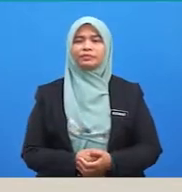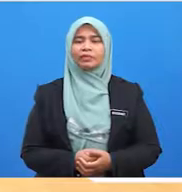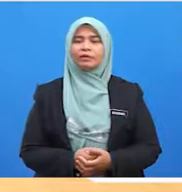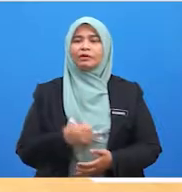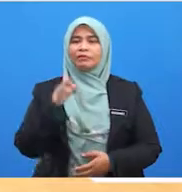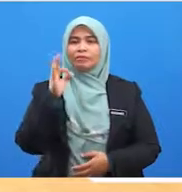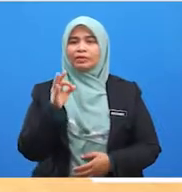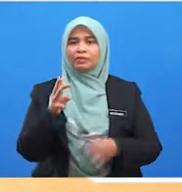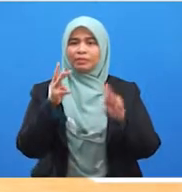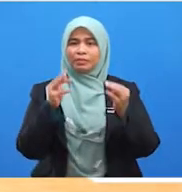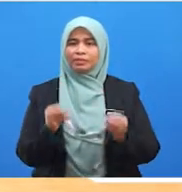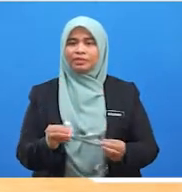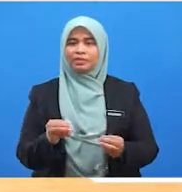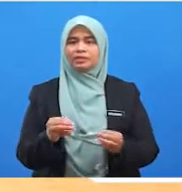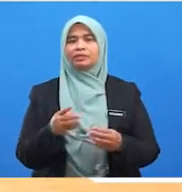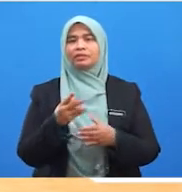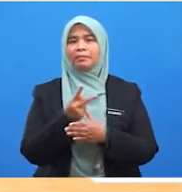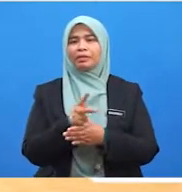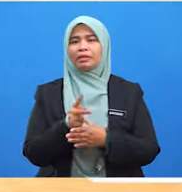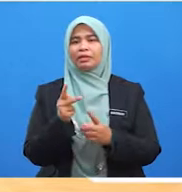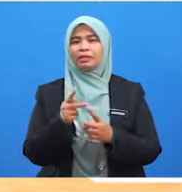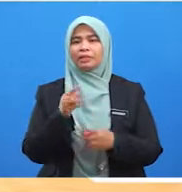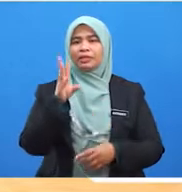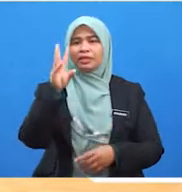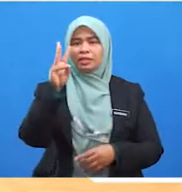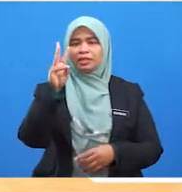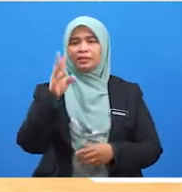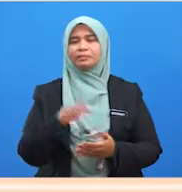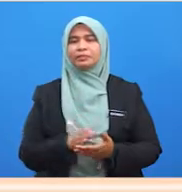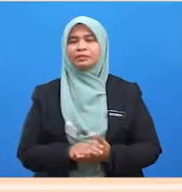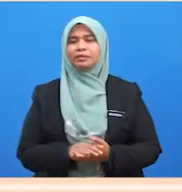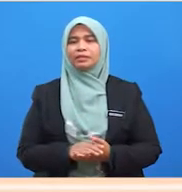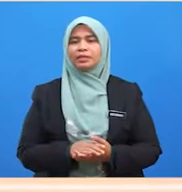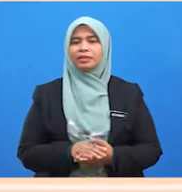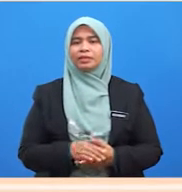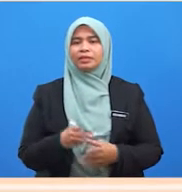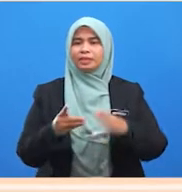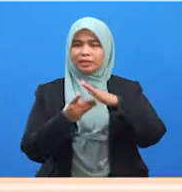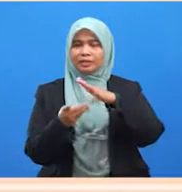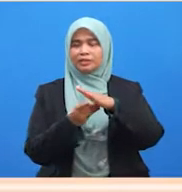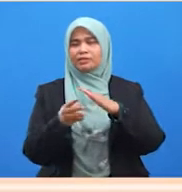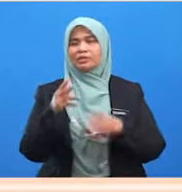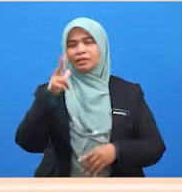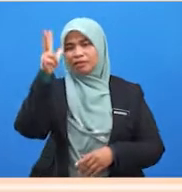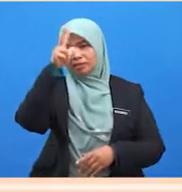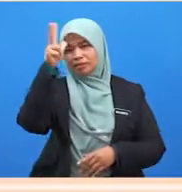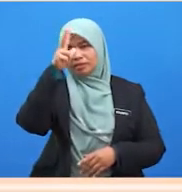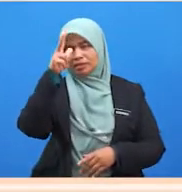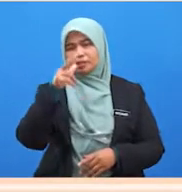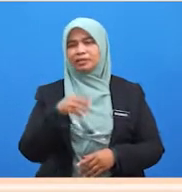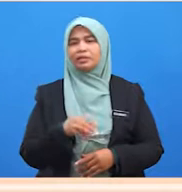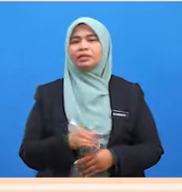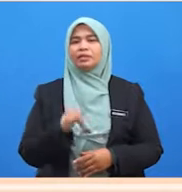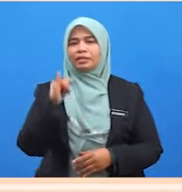Faktor manusia ini terbahagi kepada enam iaitu yang pertama dasar kerajaan,